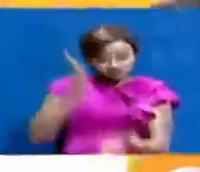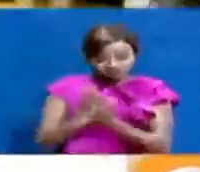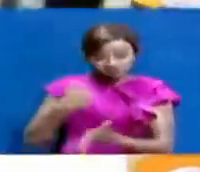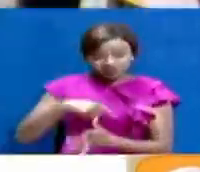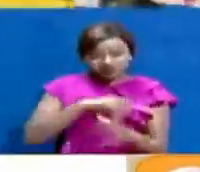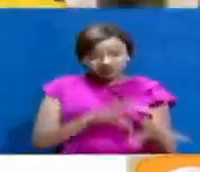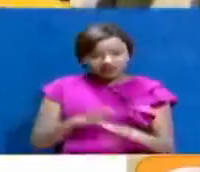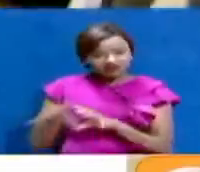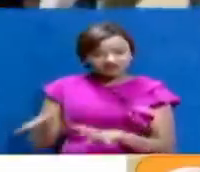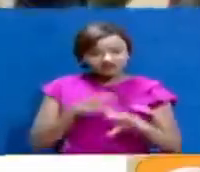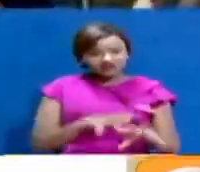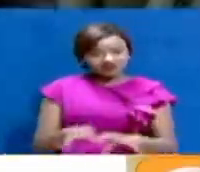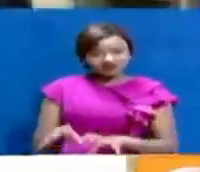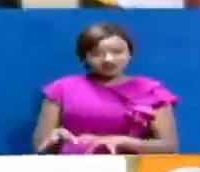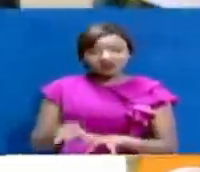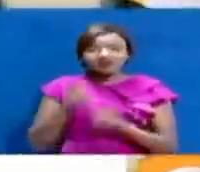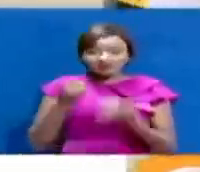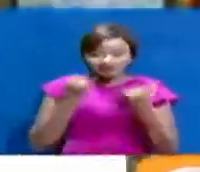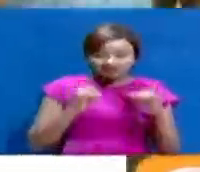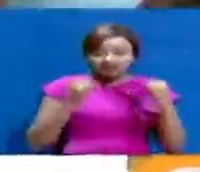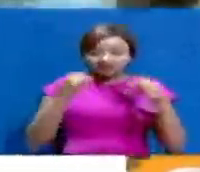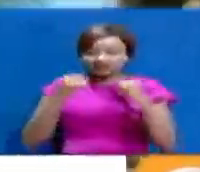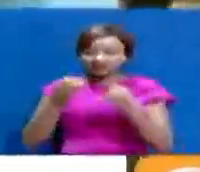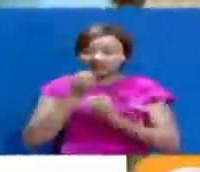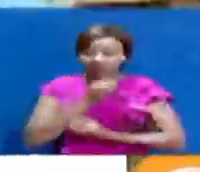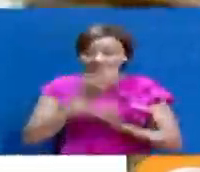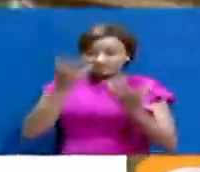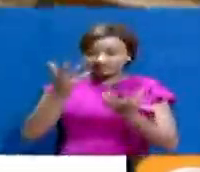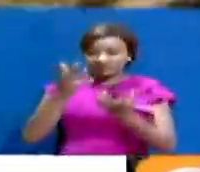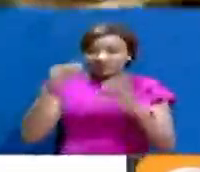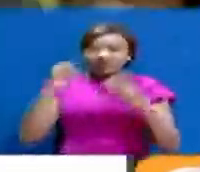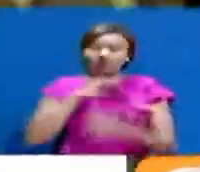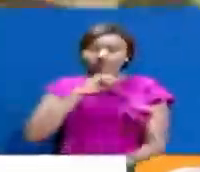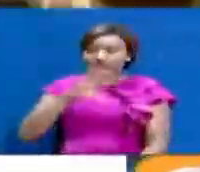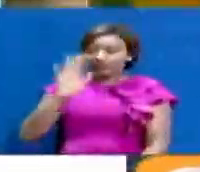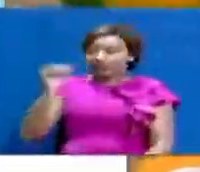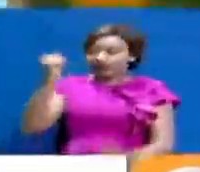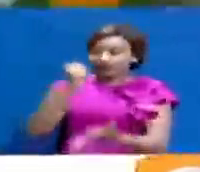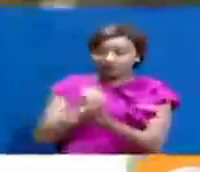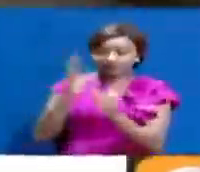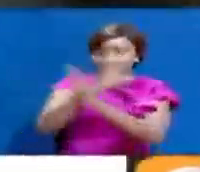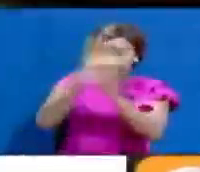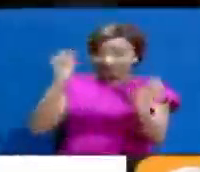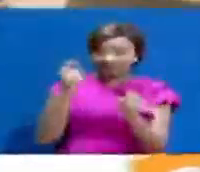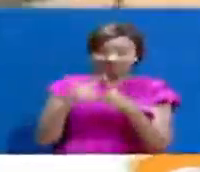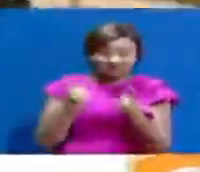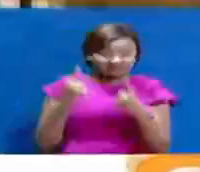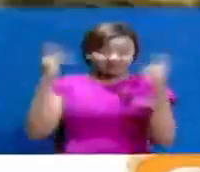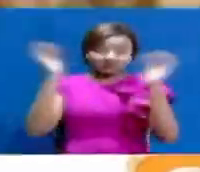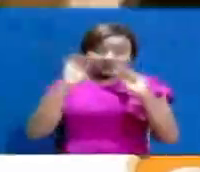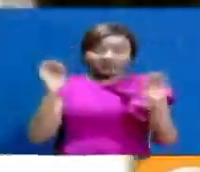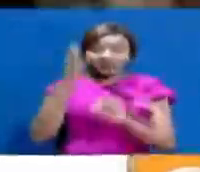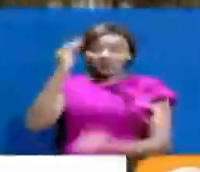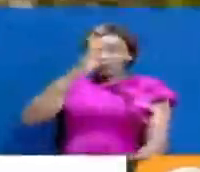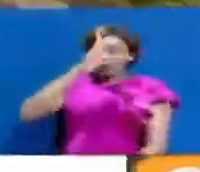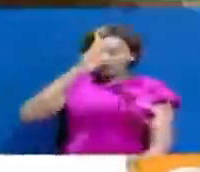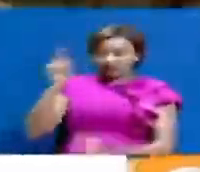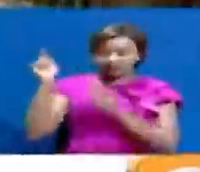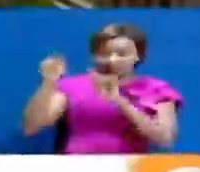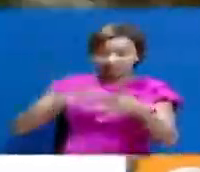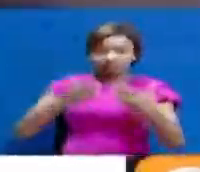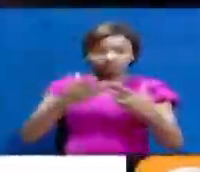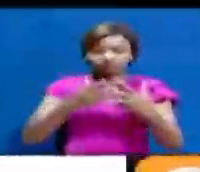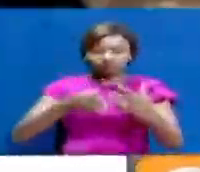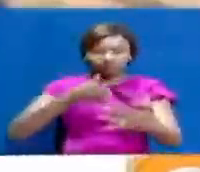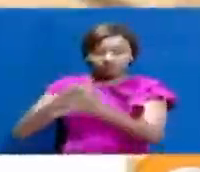kweli? Juhudi za kuwasilisha malalamishi yao kwa ofisi ya rais hazikufua dafu baada ya polisi kuwatawanya